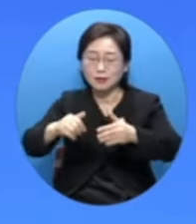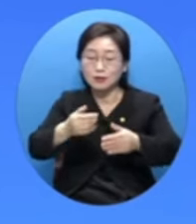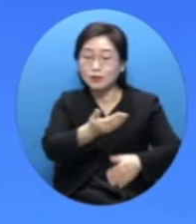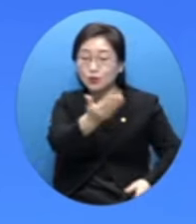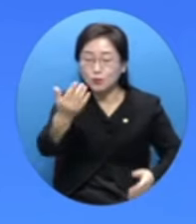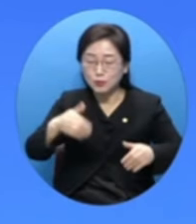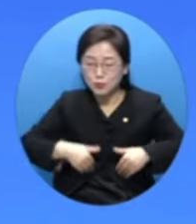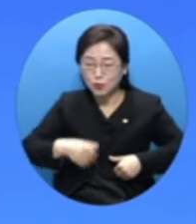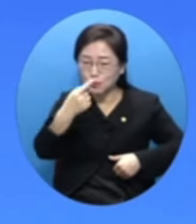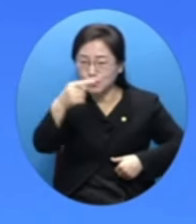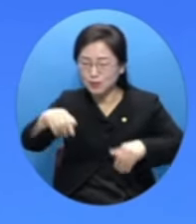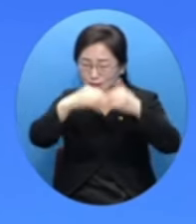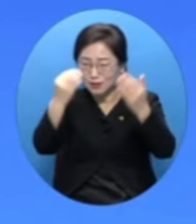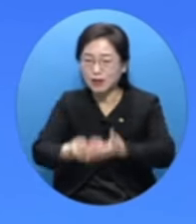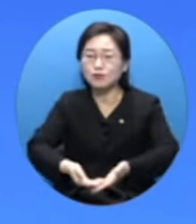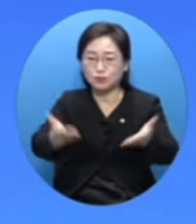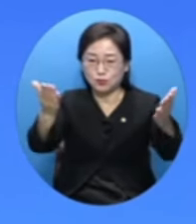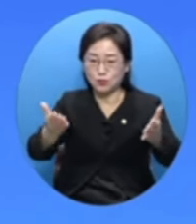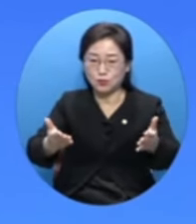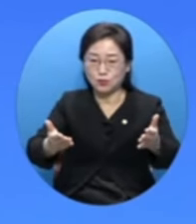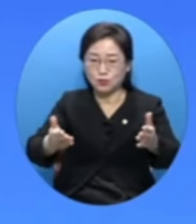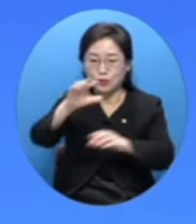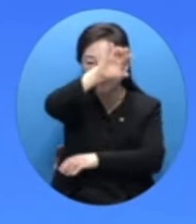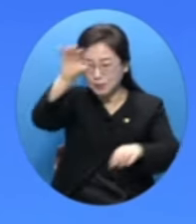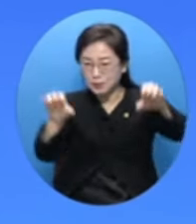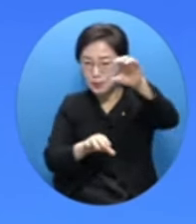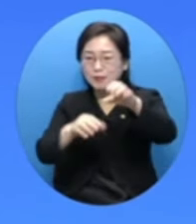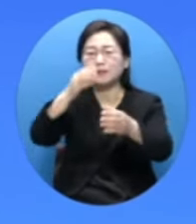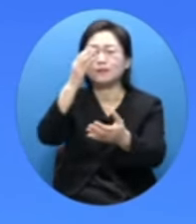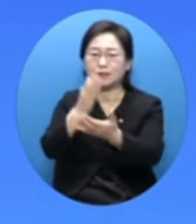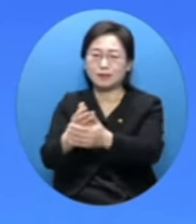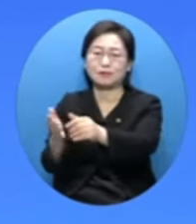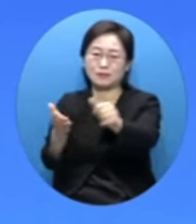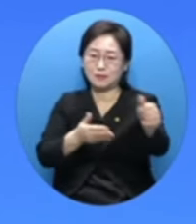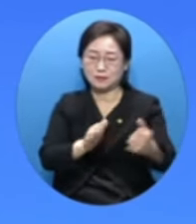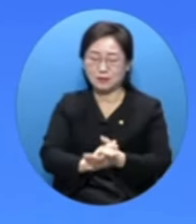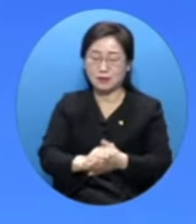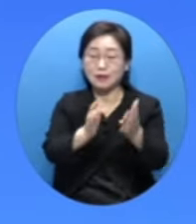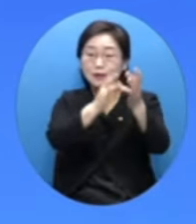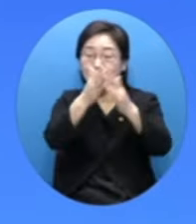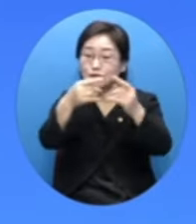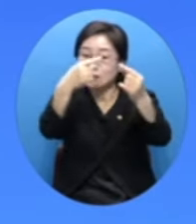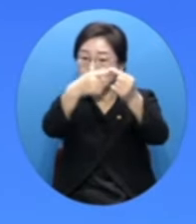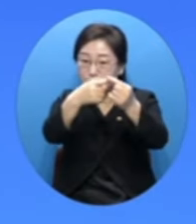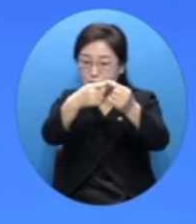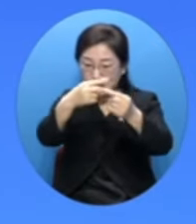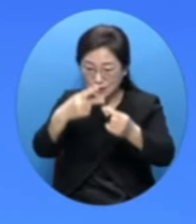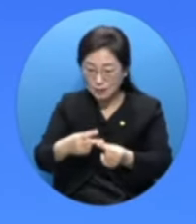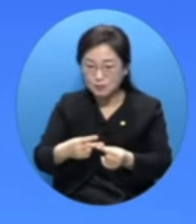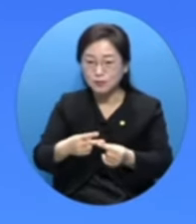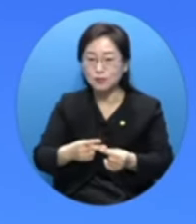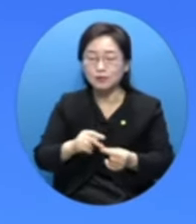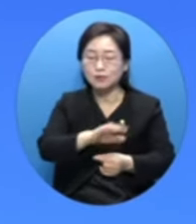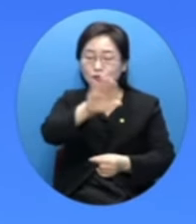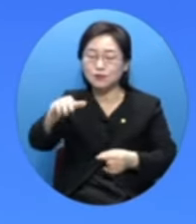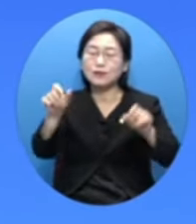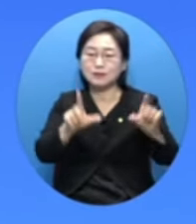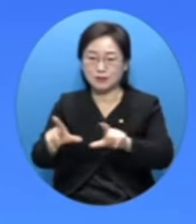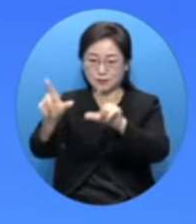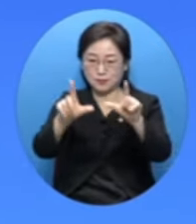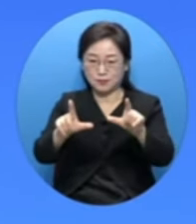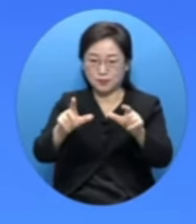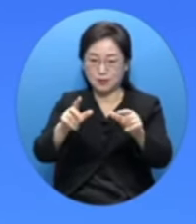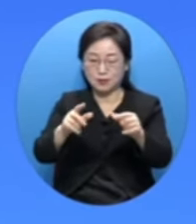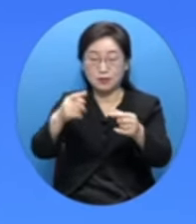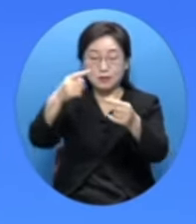여러분, 여러분의 삶의 순서가 바뀌지 않게 되기를 바랍니다. 예수님이 먼저고 그 다음에 우리의 삶입니다. 우리 삶이